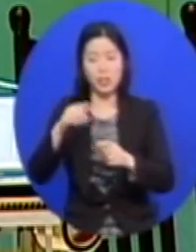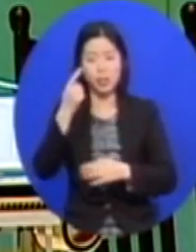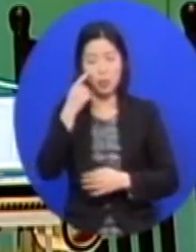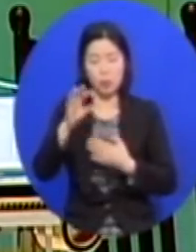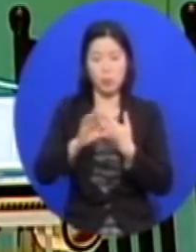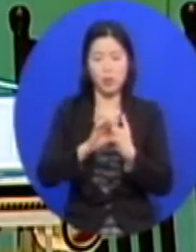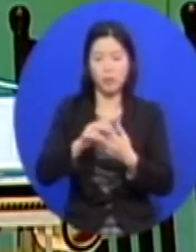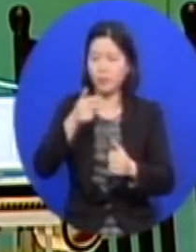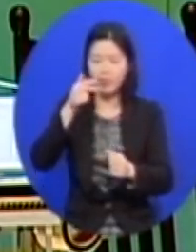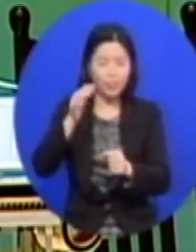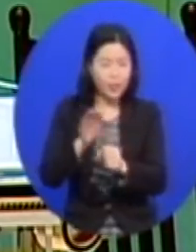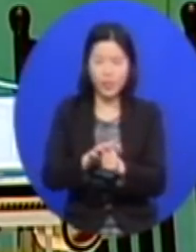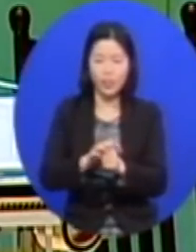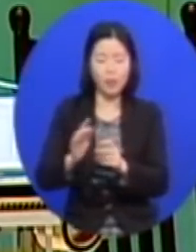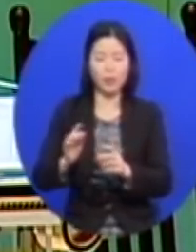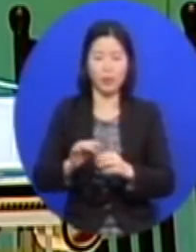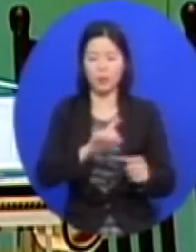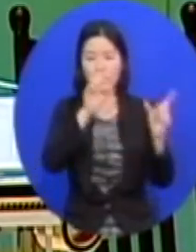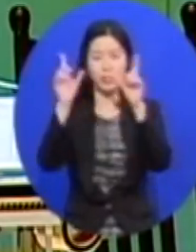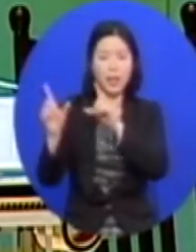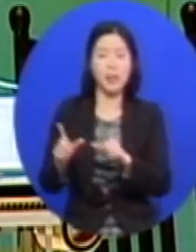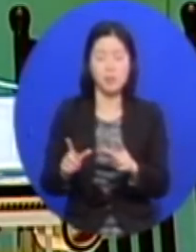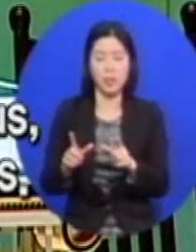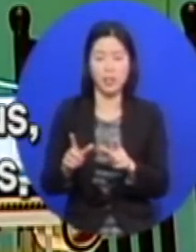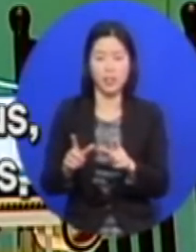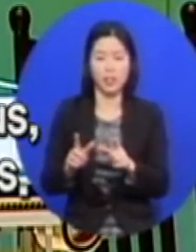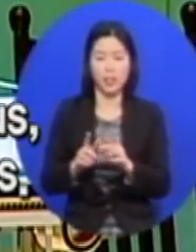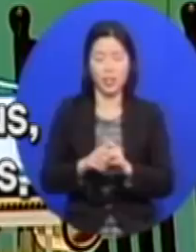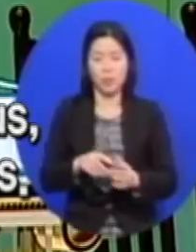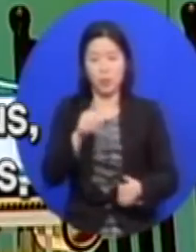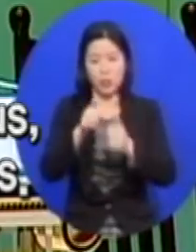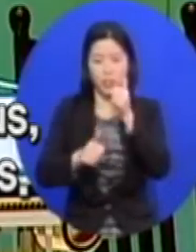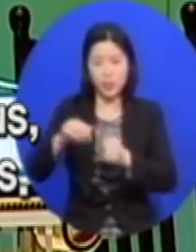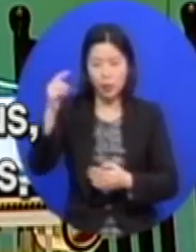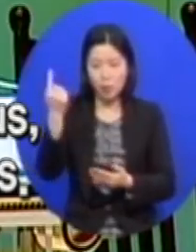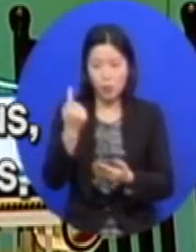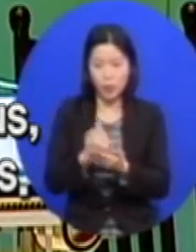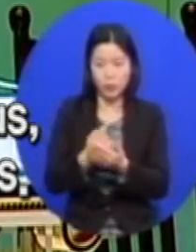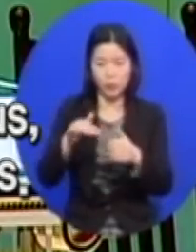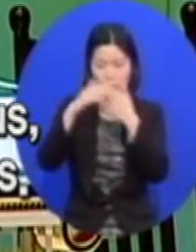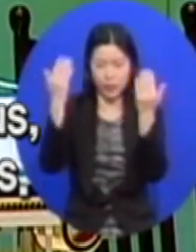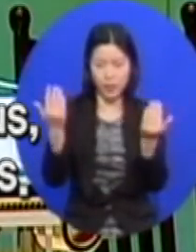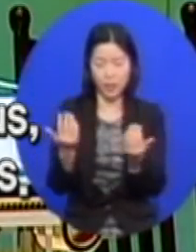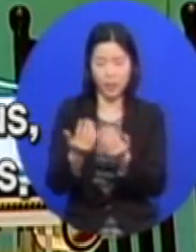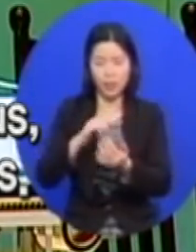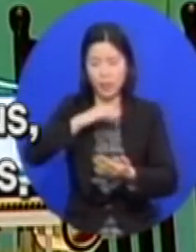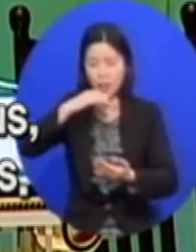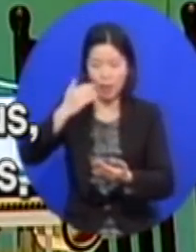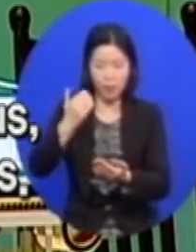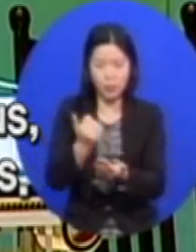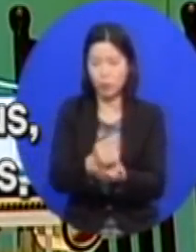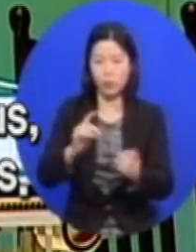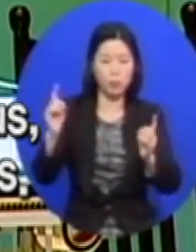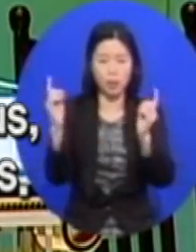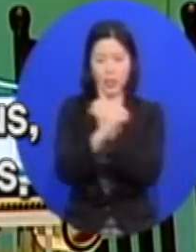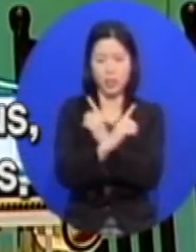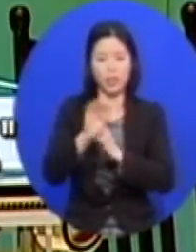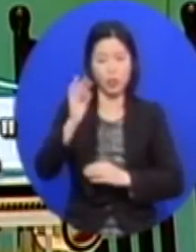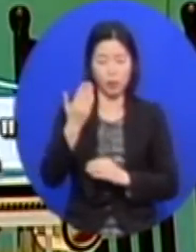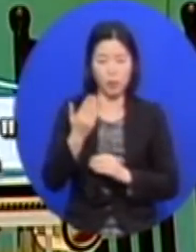막혀요 우리가 사는 삶이 시험이 와도 그것이다 감동으로 바뀌고 말이에요